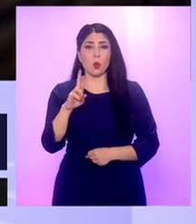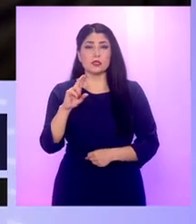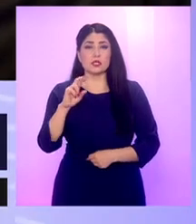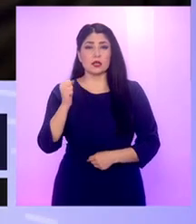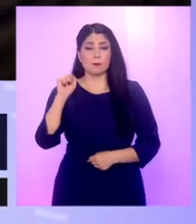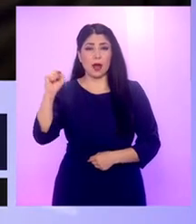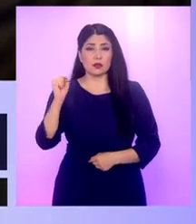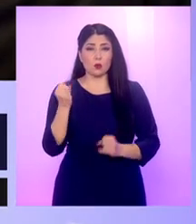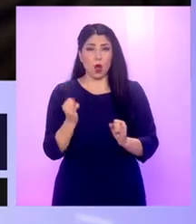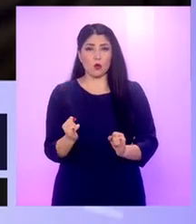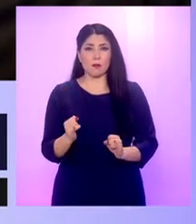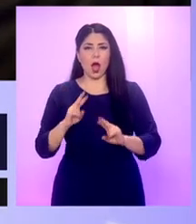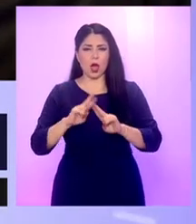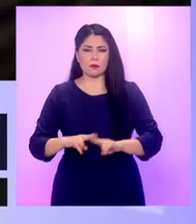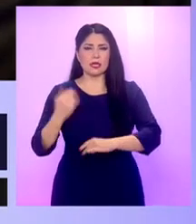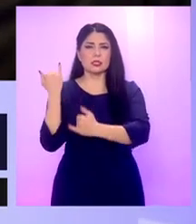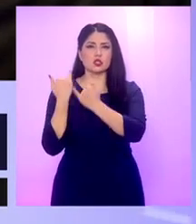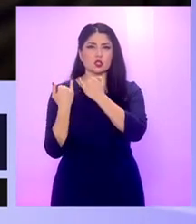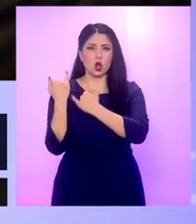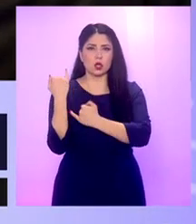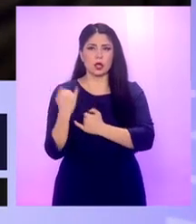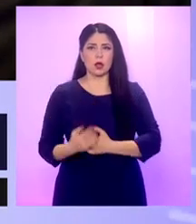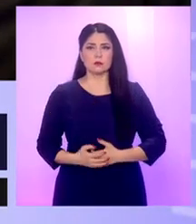acum, ar rămâne în istoria